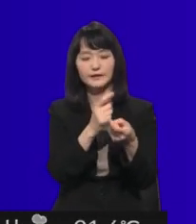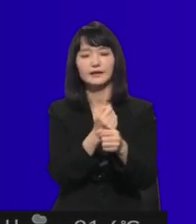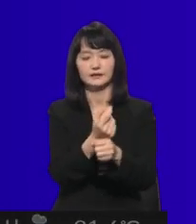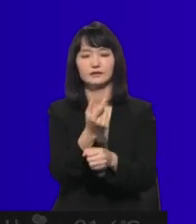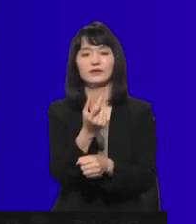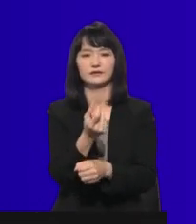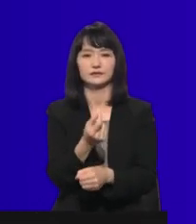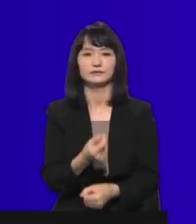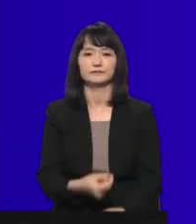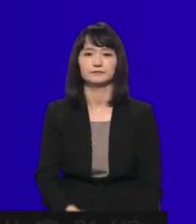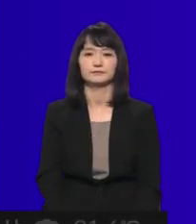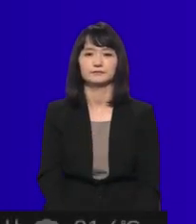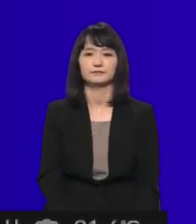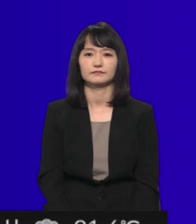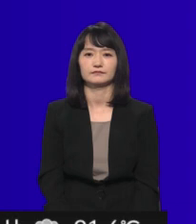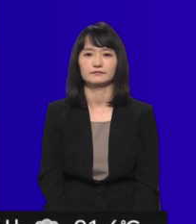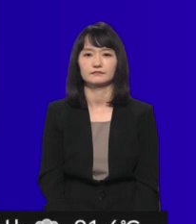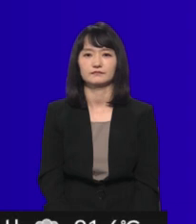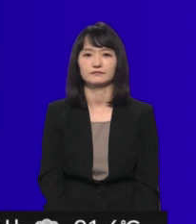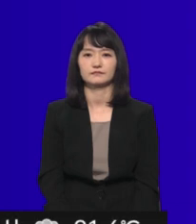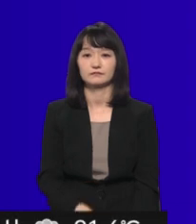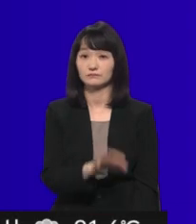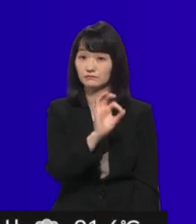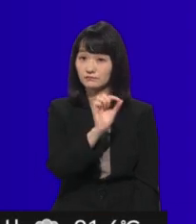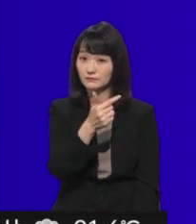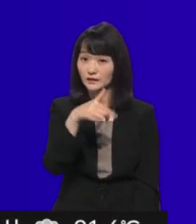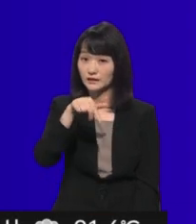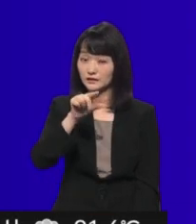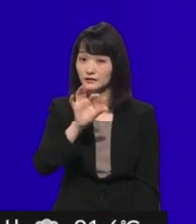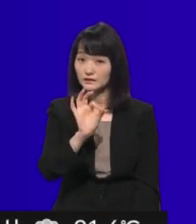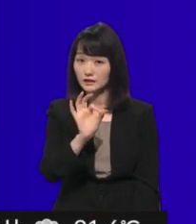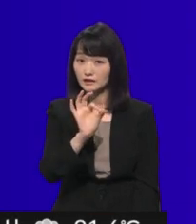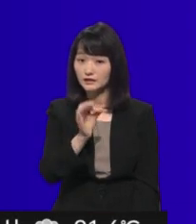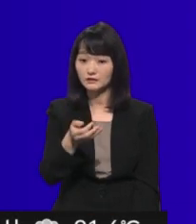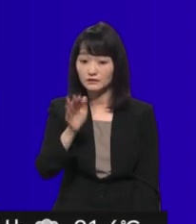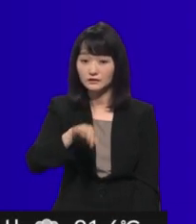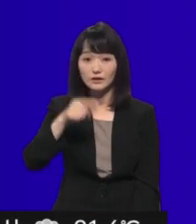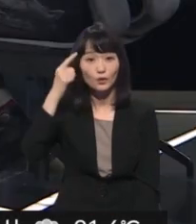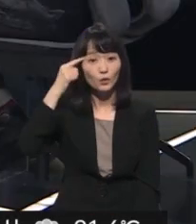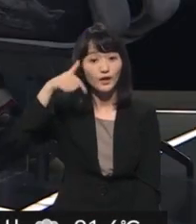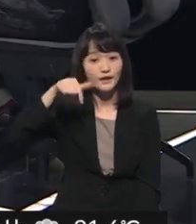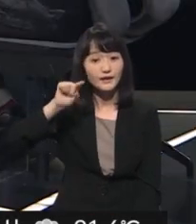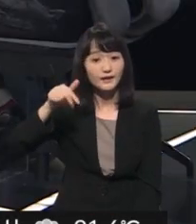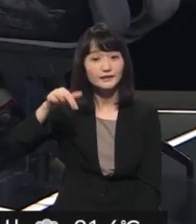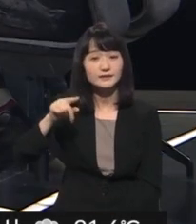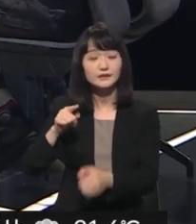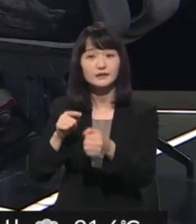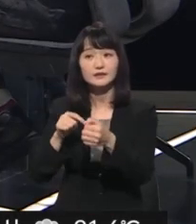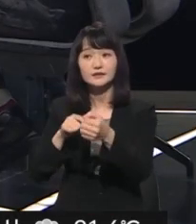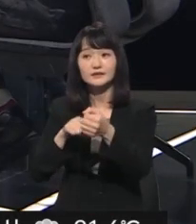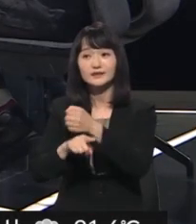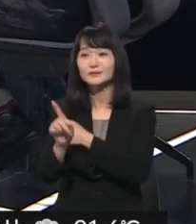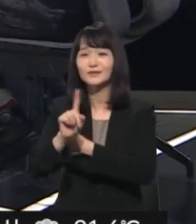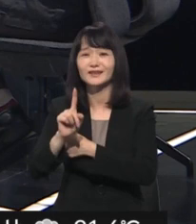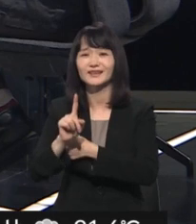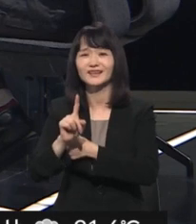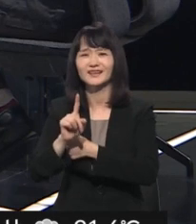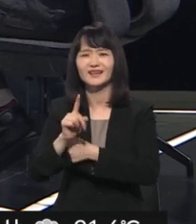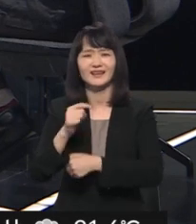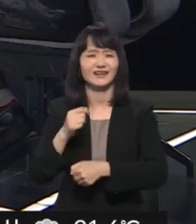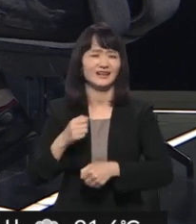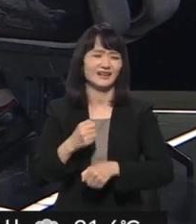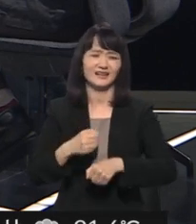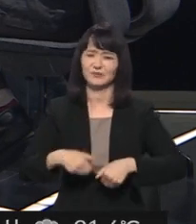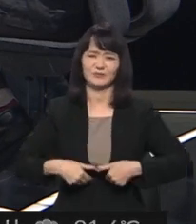한 바 있습니다 그만 정하는 거야 안장이 더 왜 가능성은 저도 뭐 쓰지 정확히 잘 몰라요 굳이 그 얘기를 뭐 예